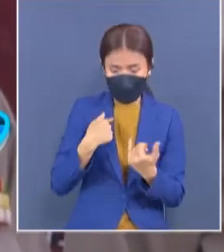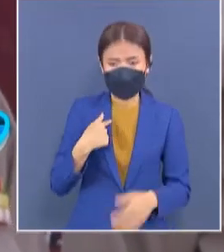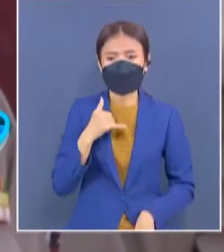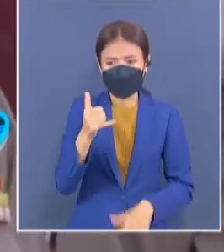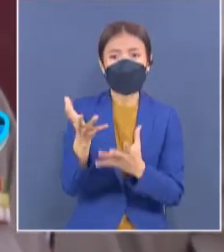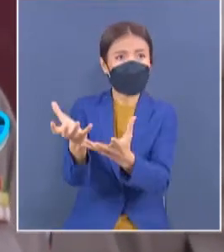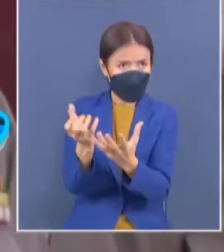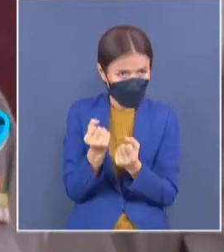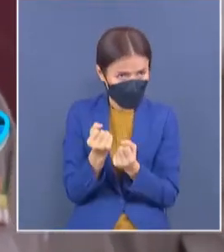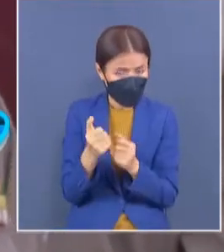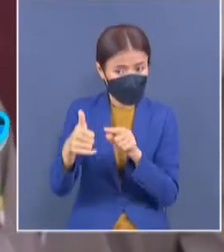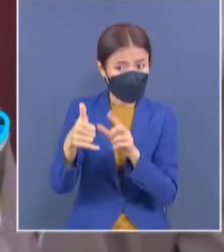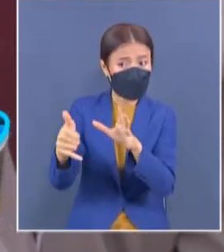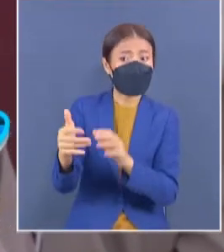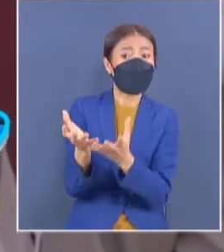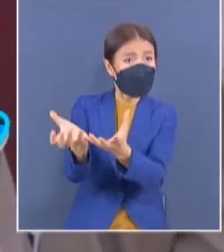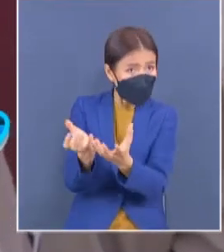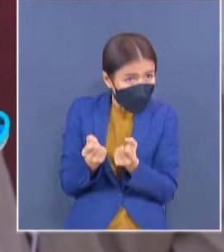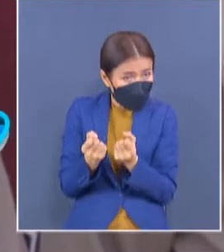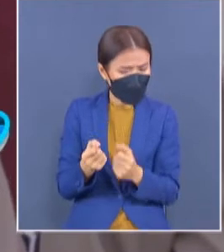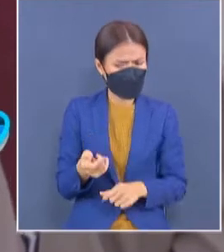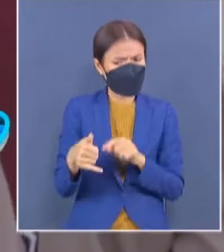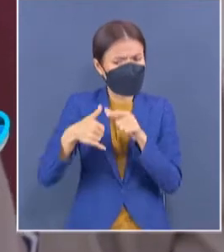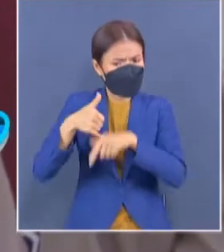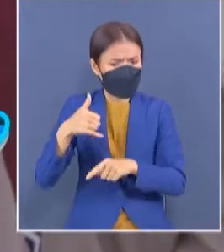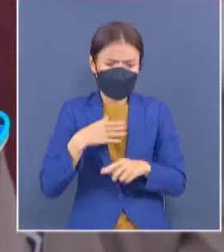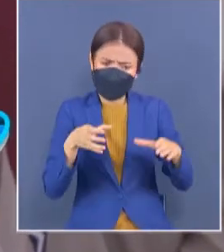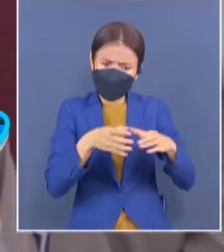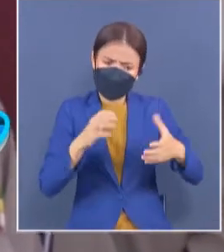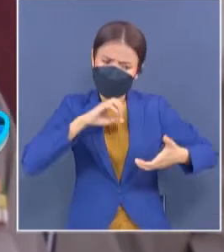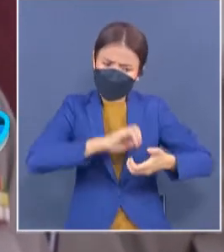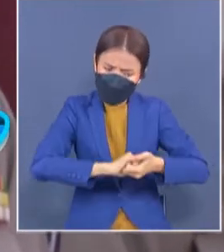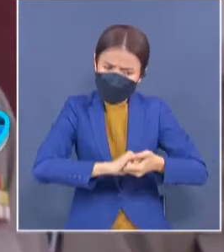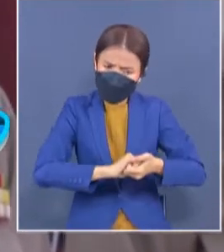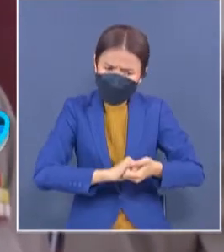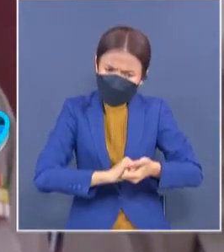ษณะของการร่วมมือหรืออยู่ในกลุ่มแก๊งนี้เนี่ยร่วมมือยังไงแต่ว่า